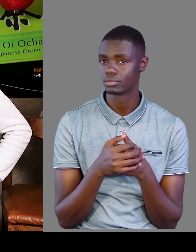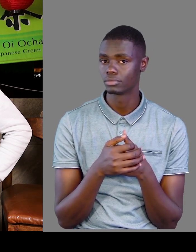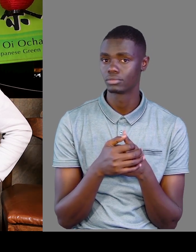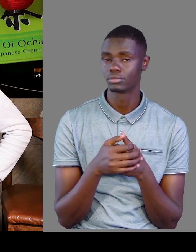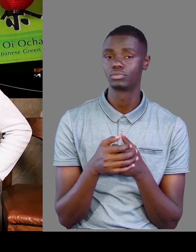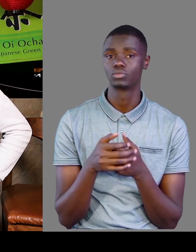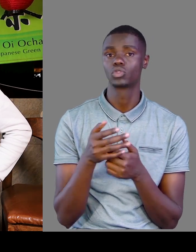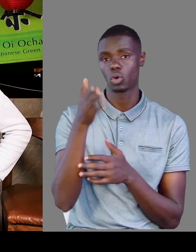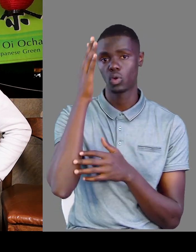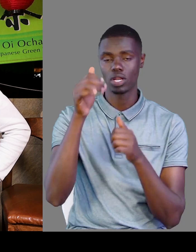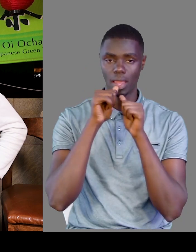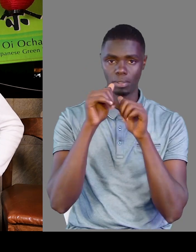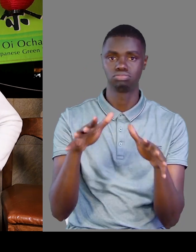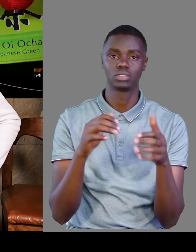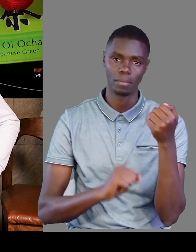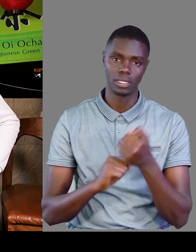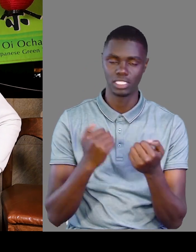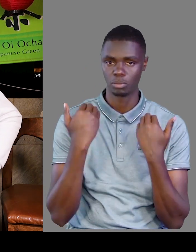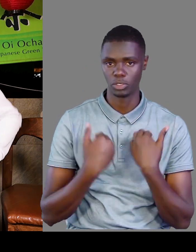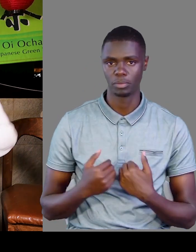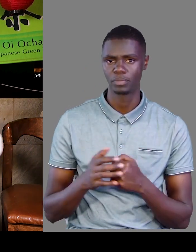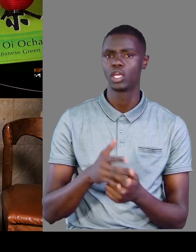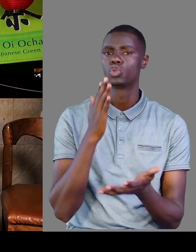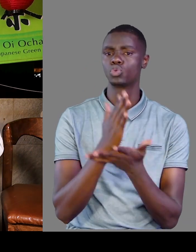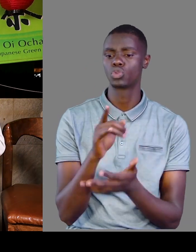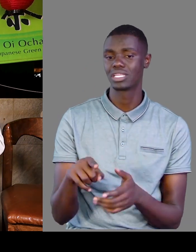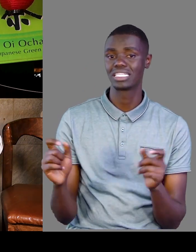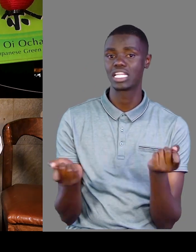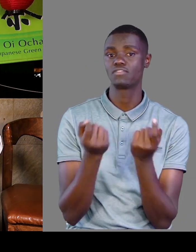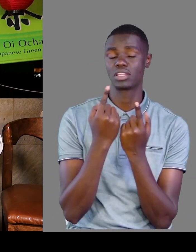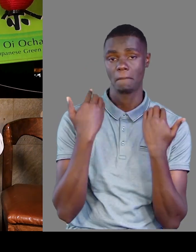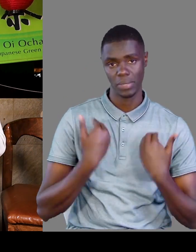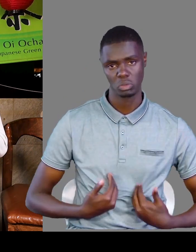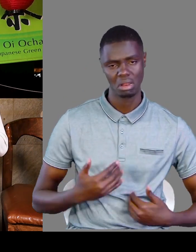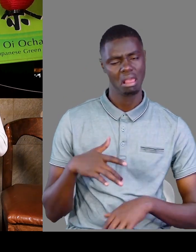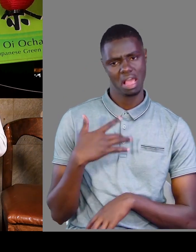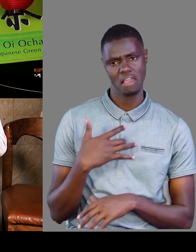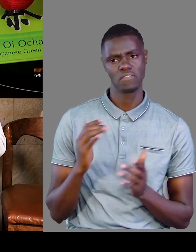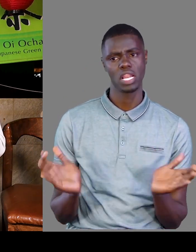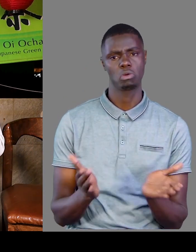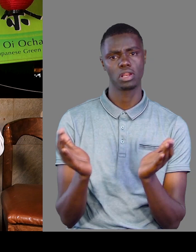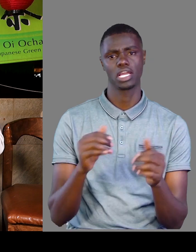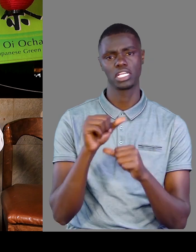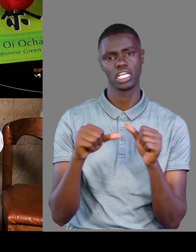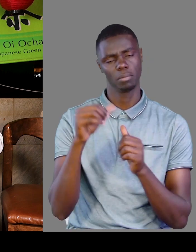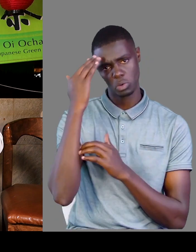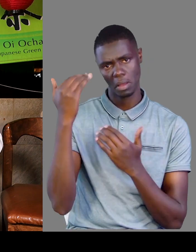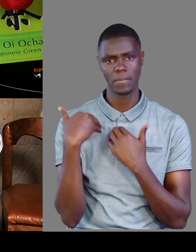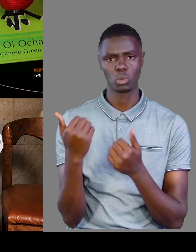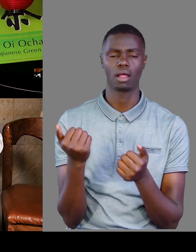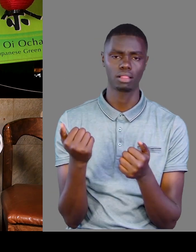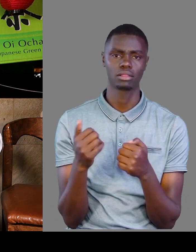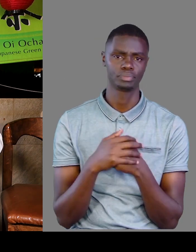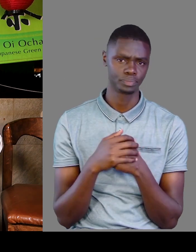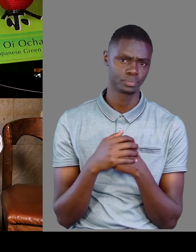Vile naweza cope nazo. Wow, that's good manze. I think pia event imekuwa one of me personally pia na feel nimekuwa encouraged like stories of mental